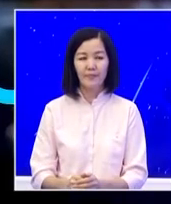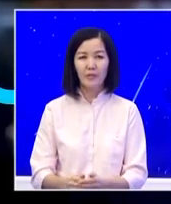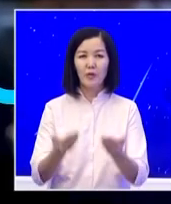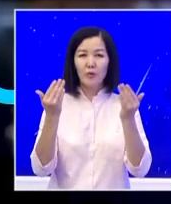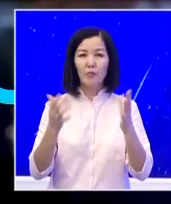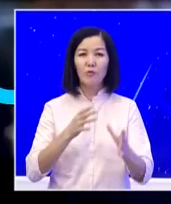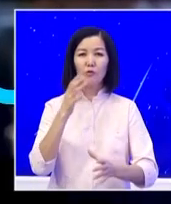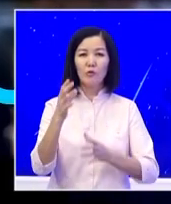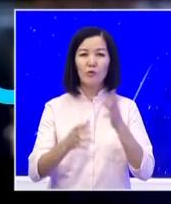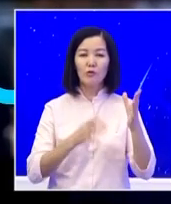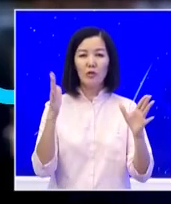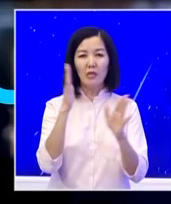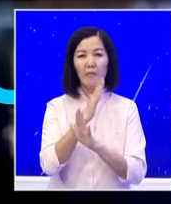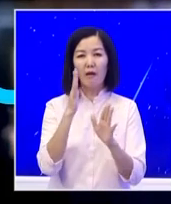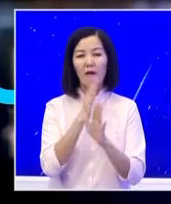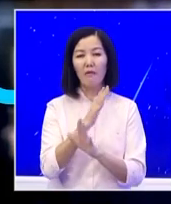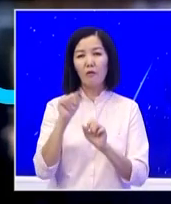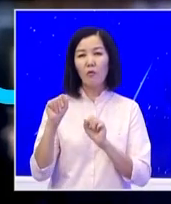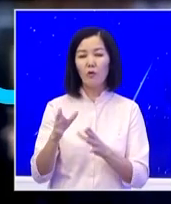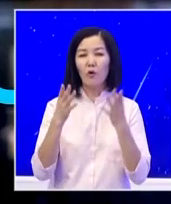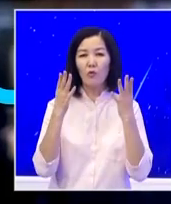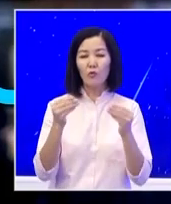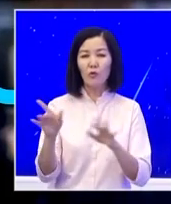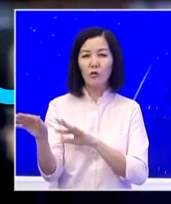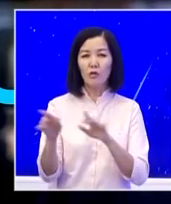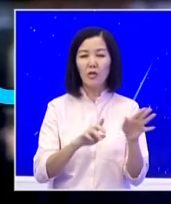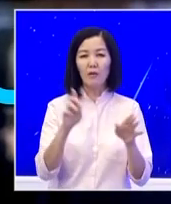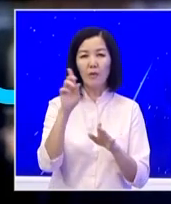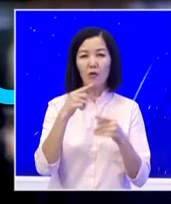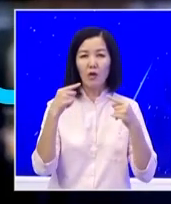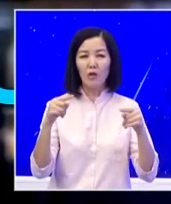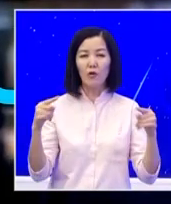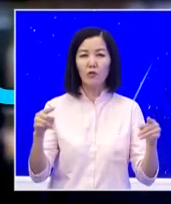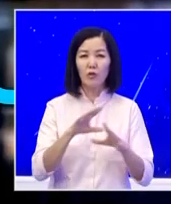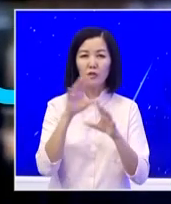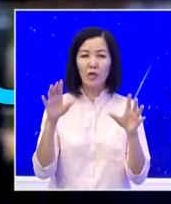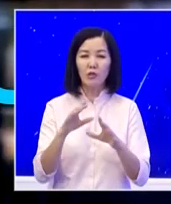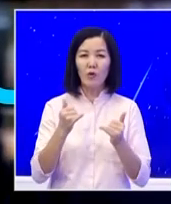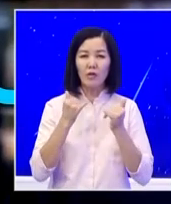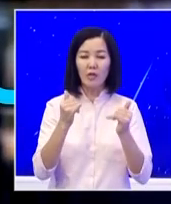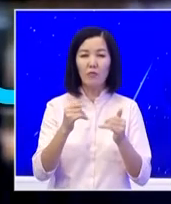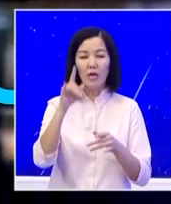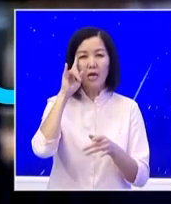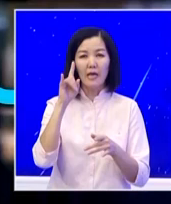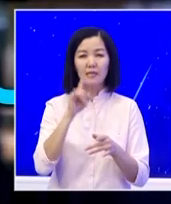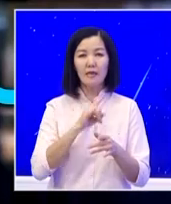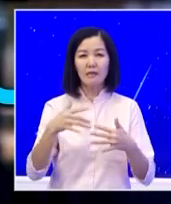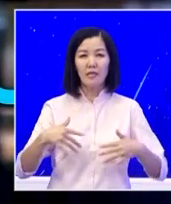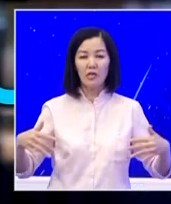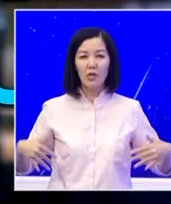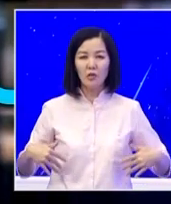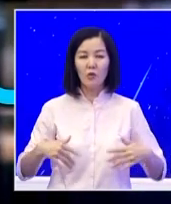Бүгін дүниежүзілік қоршаған орта күні. Биыл бұл шара биологиялық алуан түрлілікті сақтауға арналып отыр. Қазақстанда